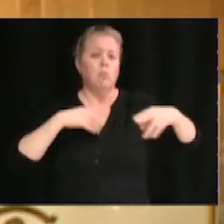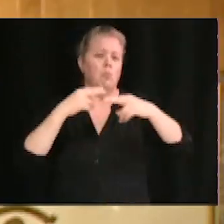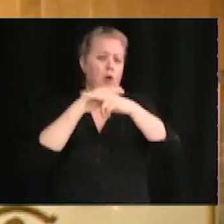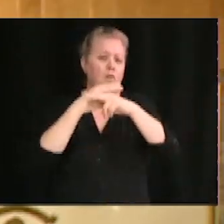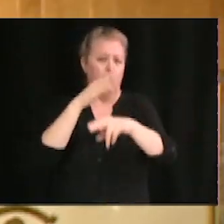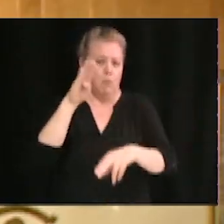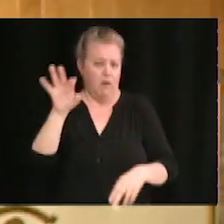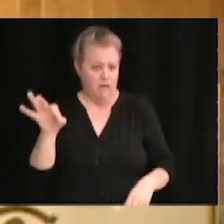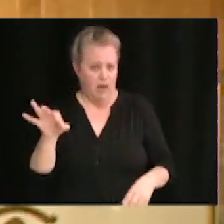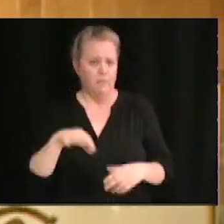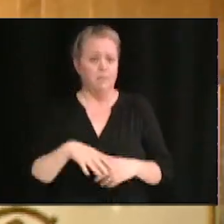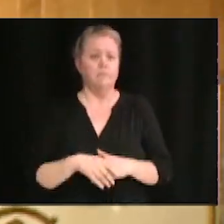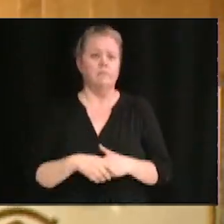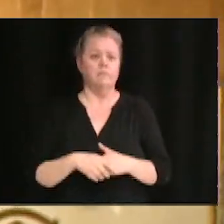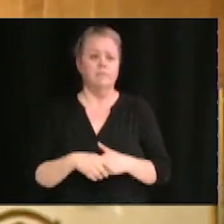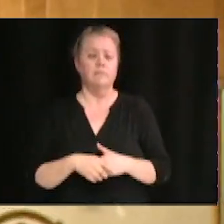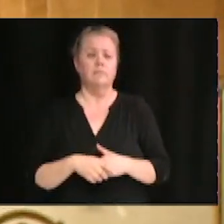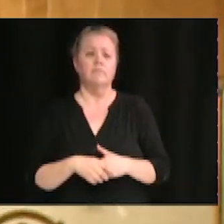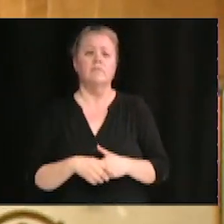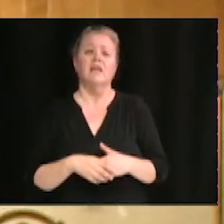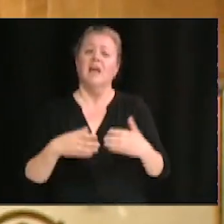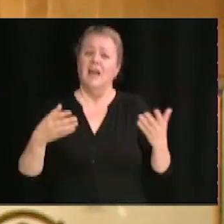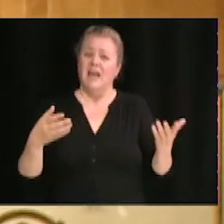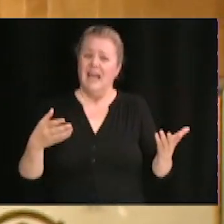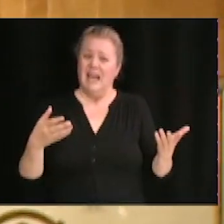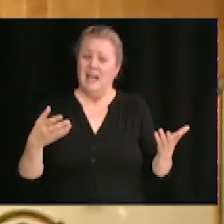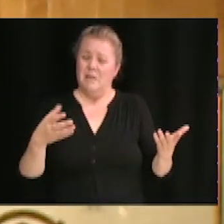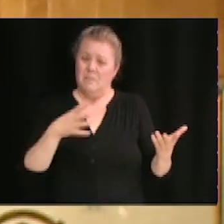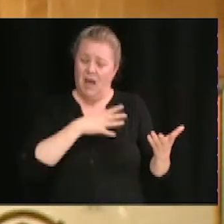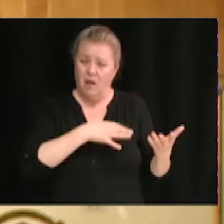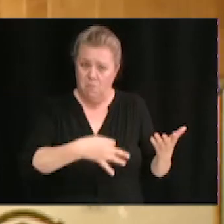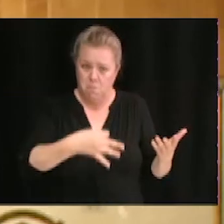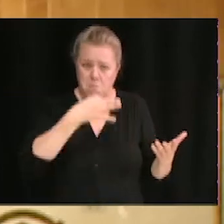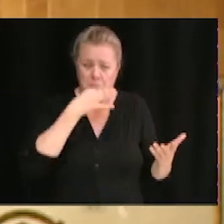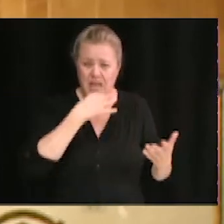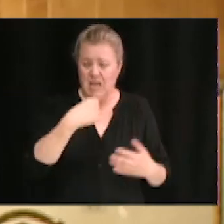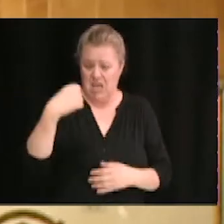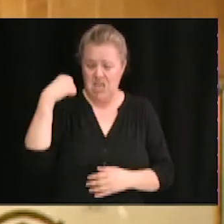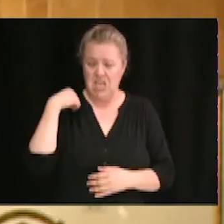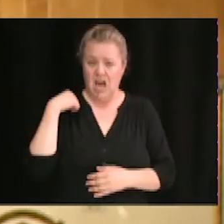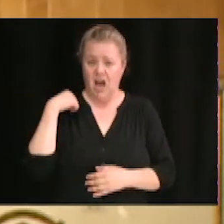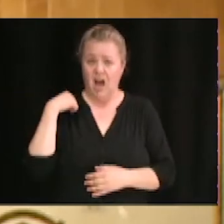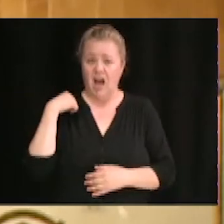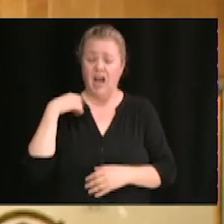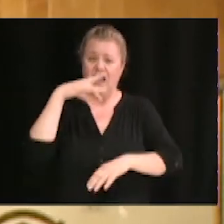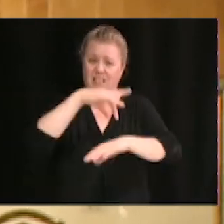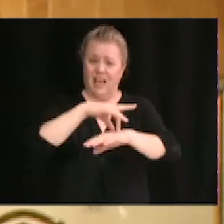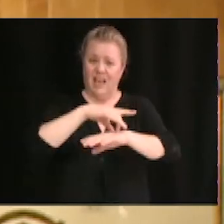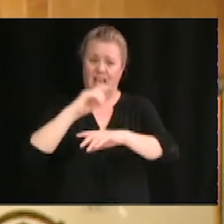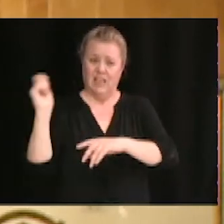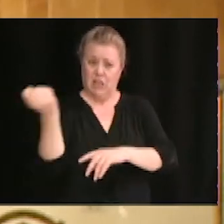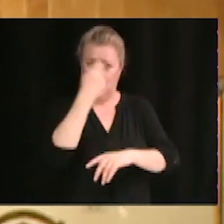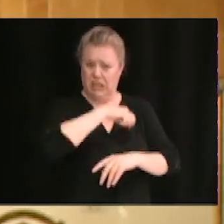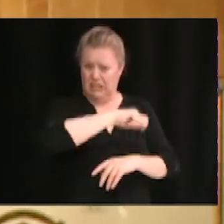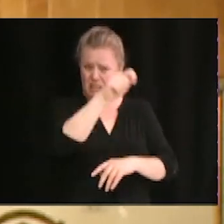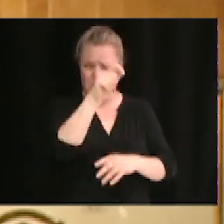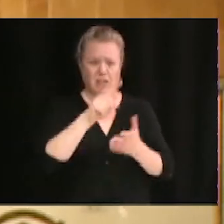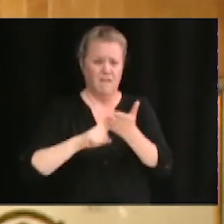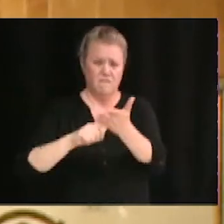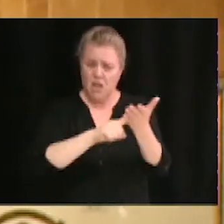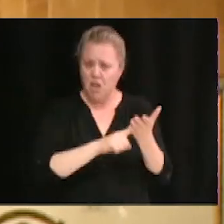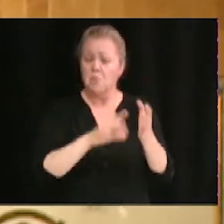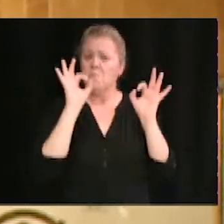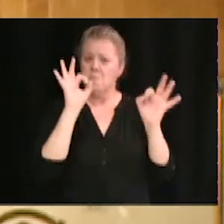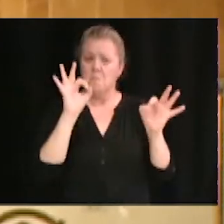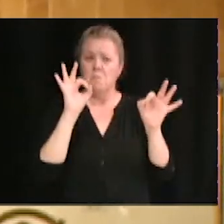aussi incroyable que je vais vous dire là, si vous ne savez pas mon histoire, il y a le terrain de tennis qui a été refait, très bien, etc., tout ça.